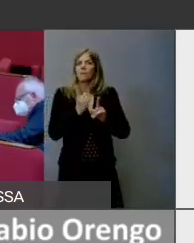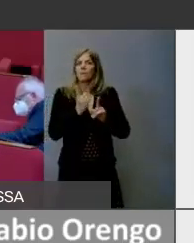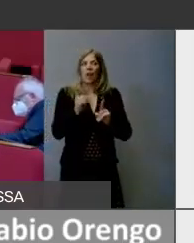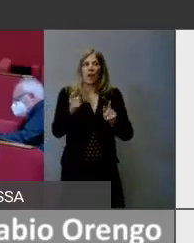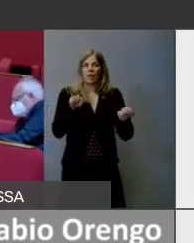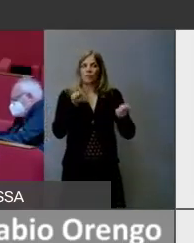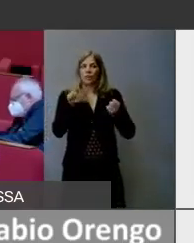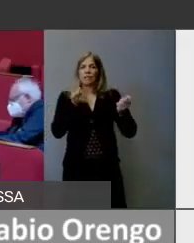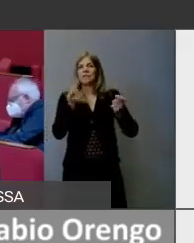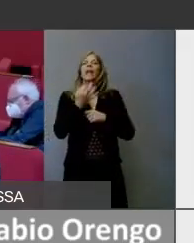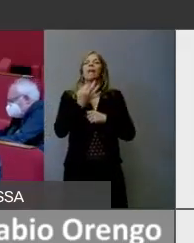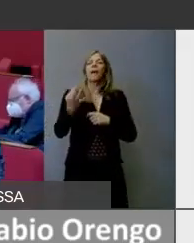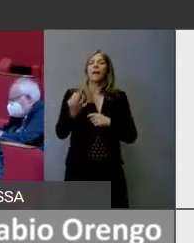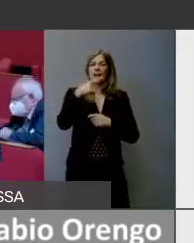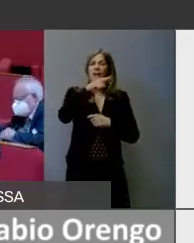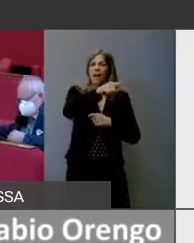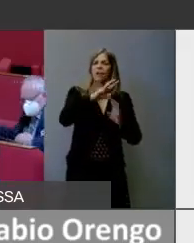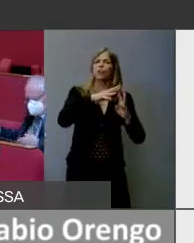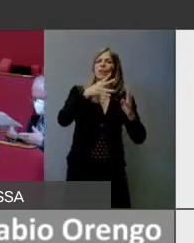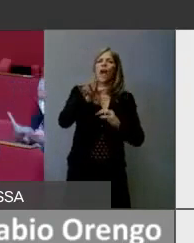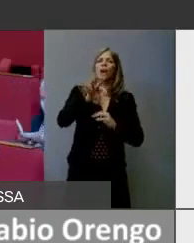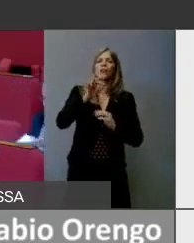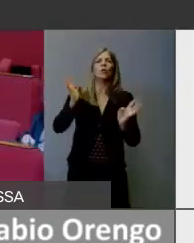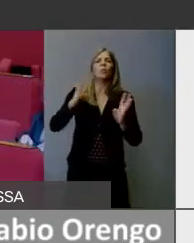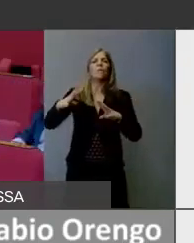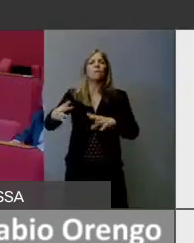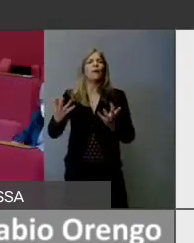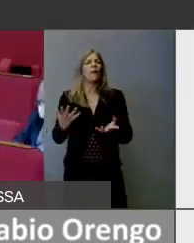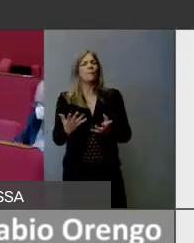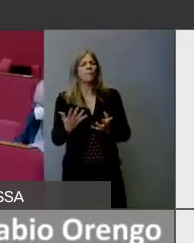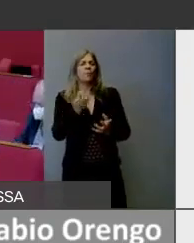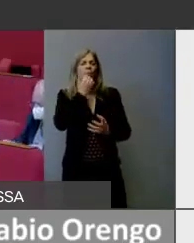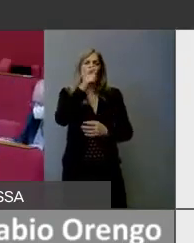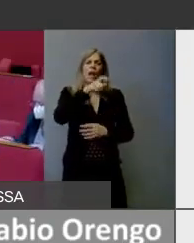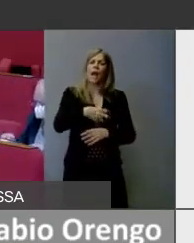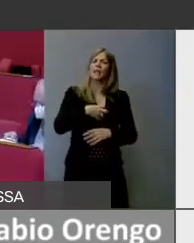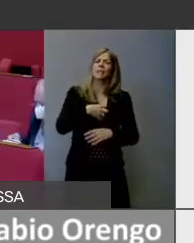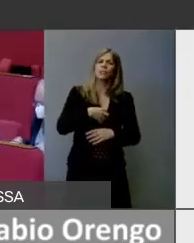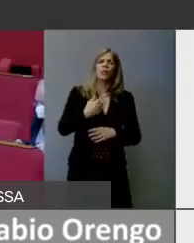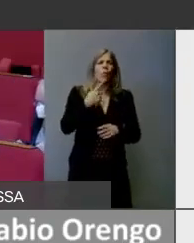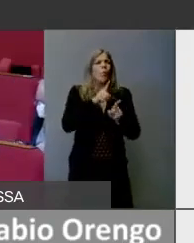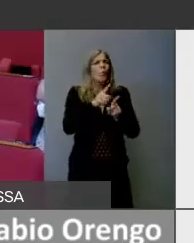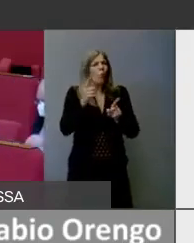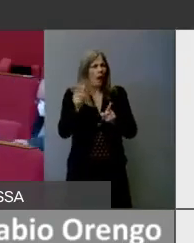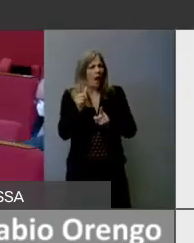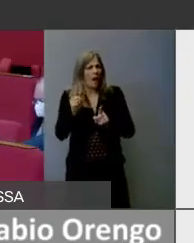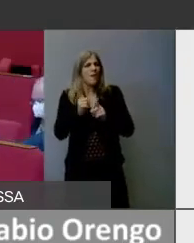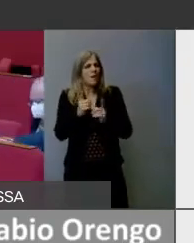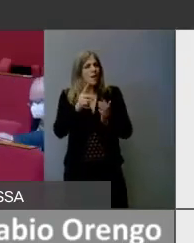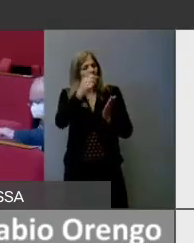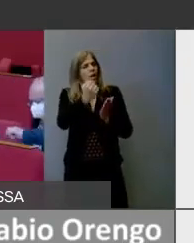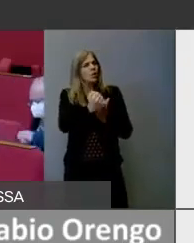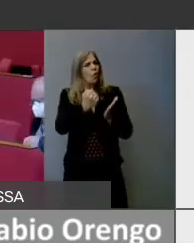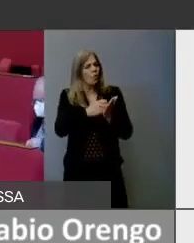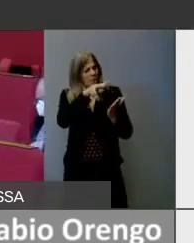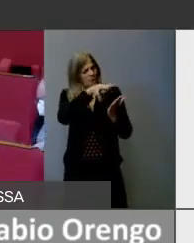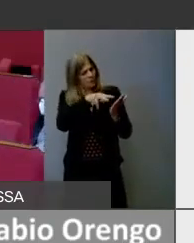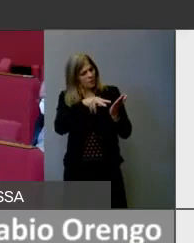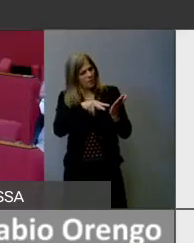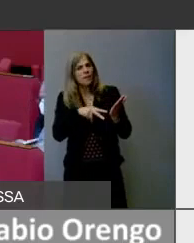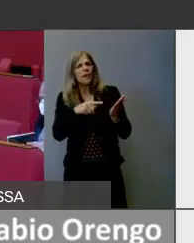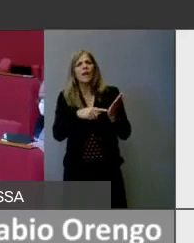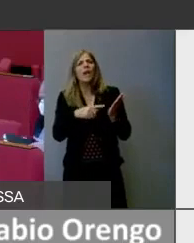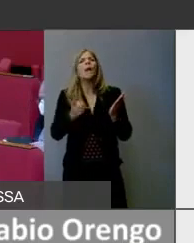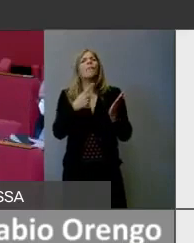questa amministrazione. Ma assessore, anch'io la richiamo a quello che c'è scritto sui documenti che sono stati presentati in regione. A